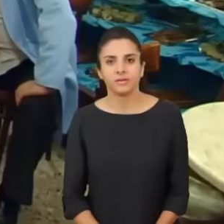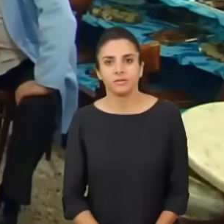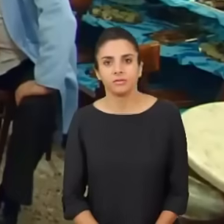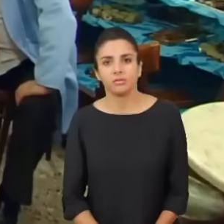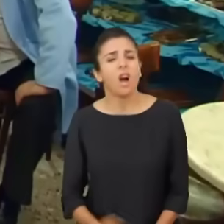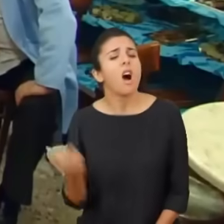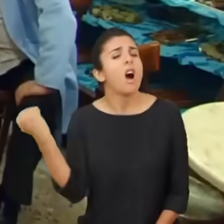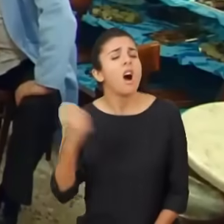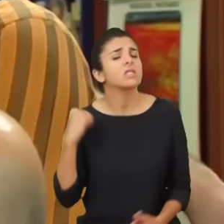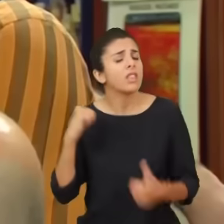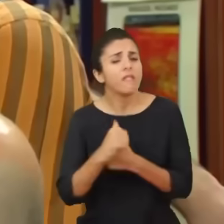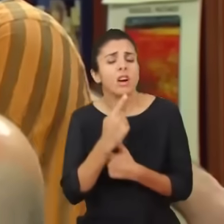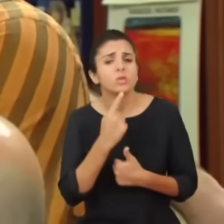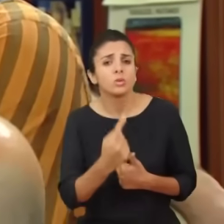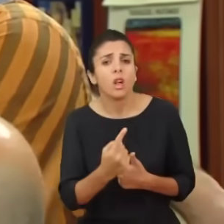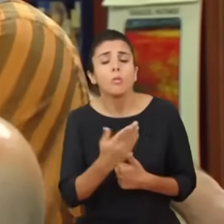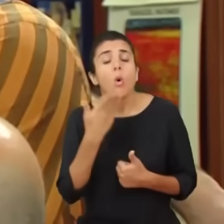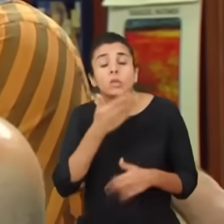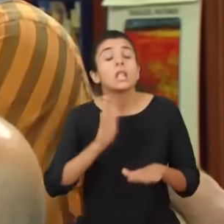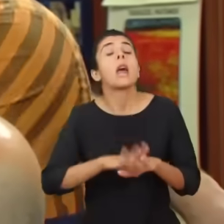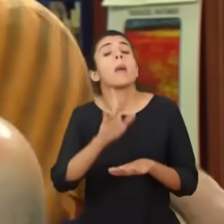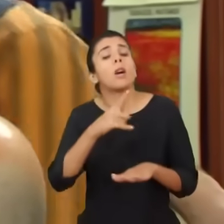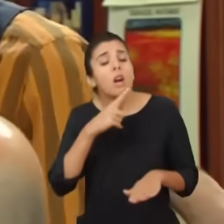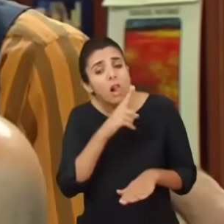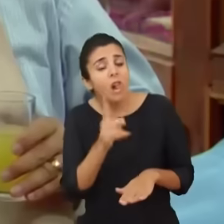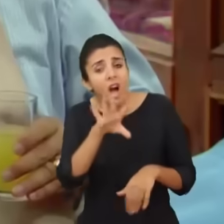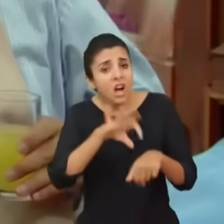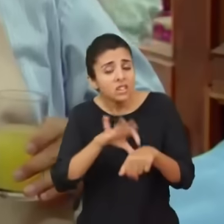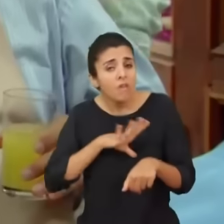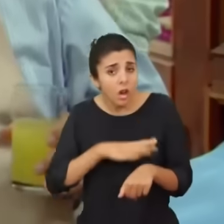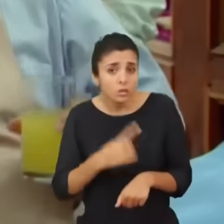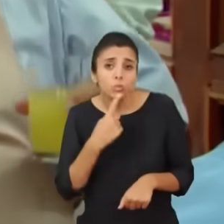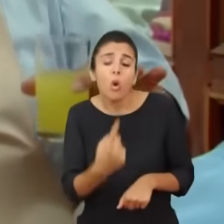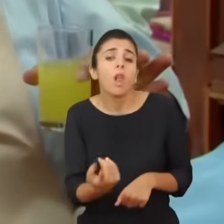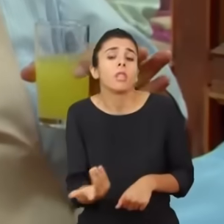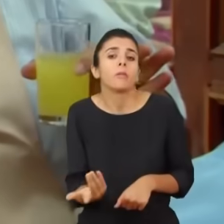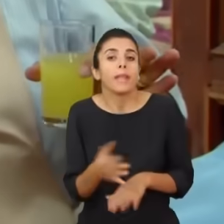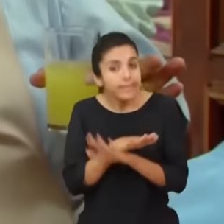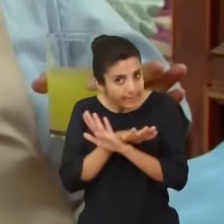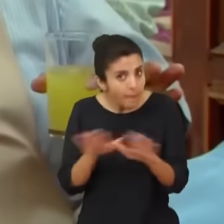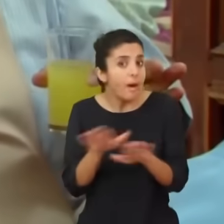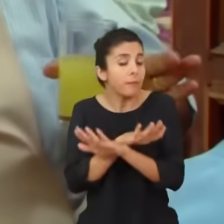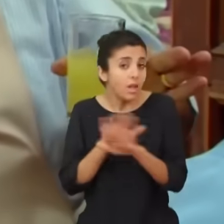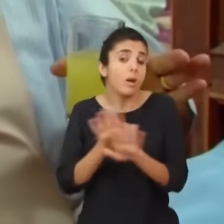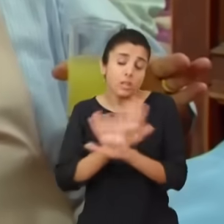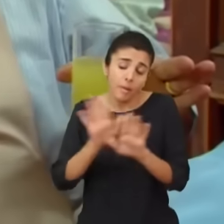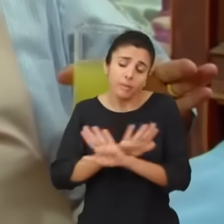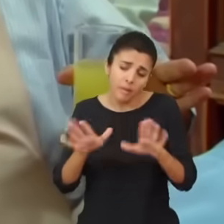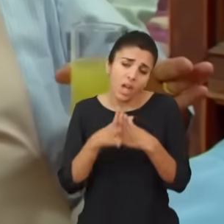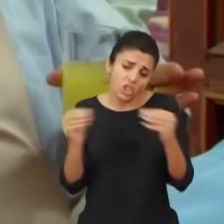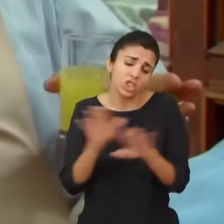Oh. Ya kaç defa söyledik sana ya. Tutma, dayanamazsın. Zaten hastasın. Aynen. Tamam ya, tamam. Tamam